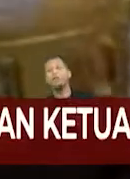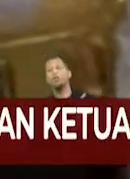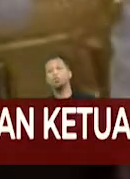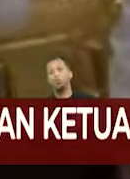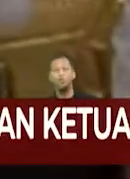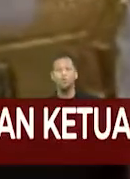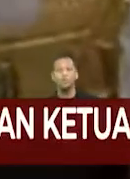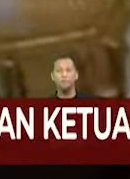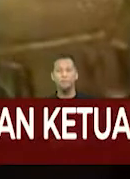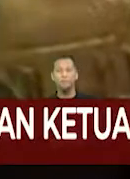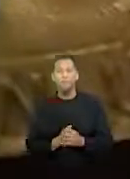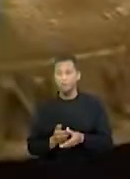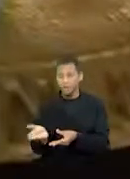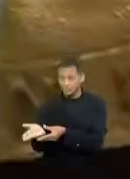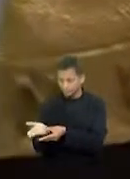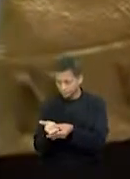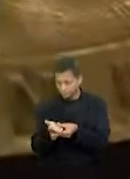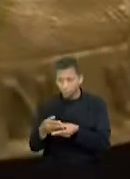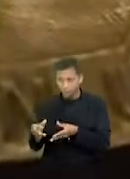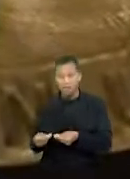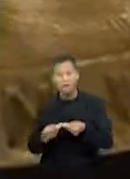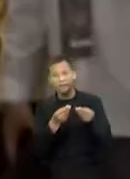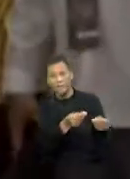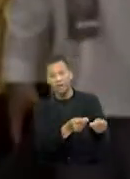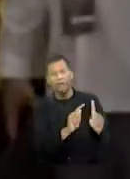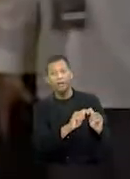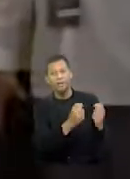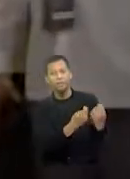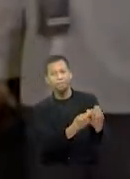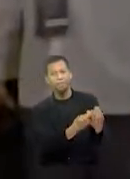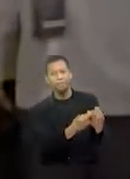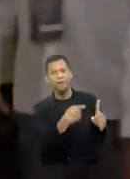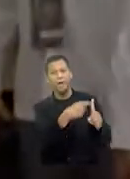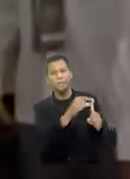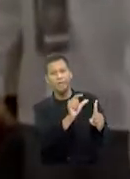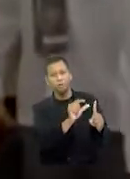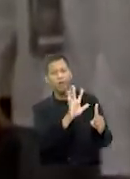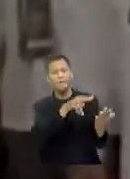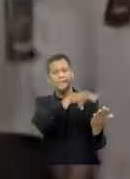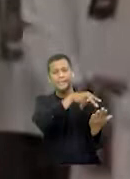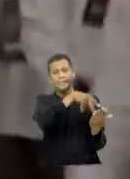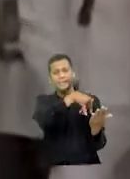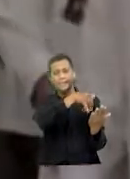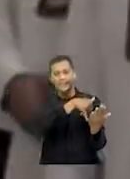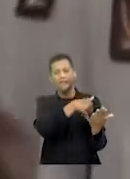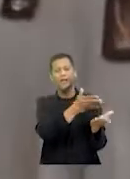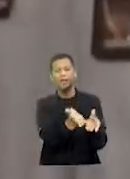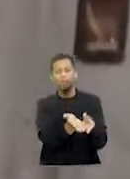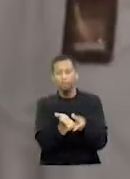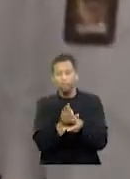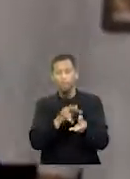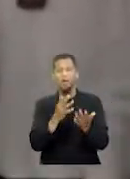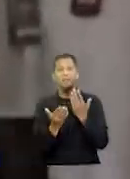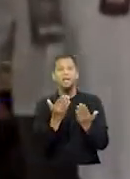Setelah menyerahkan berkas pendaftaran, tim Liaison Officer Partai Politik akan mengecek kelengkapan berkas pendaftaran melalui aplikasi Sistem